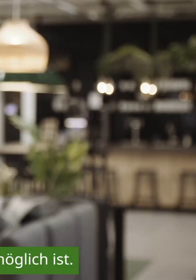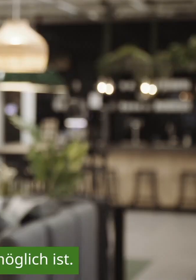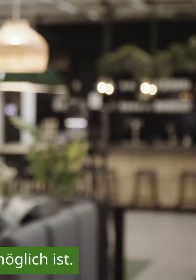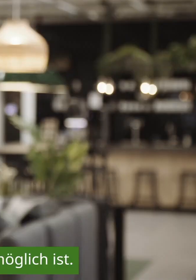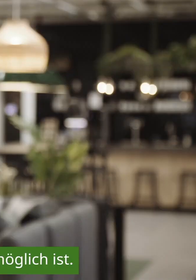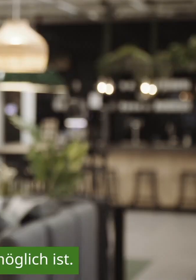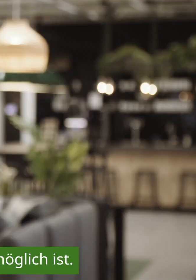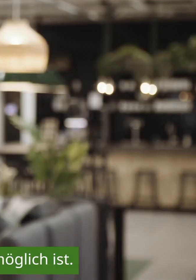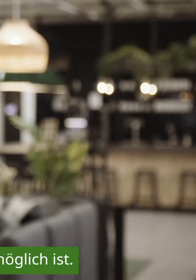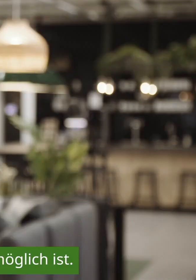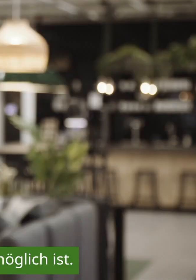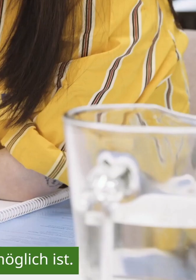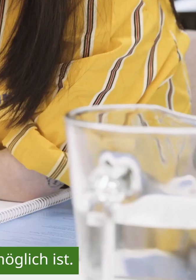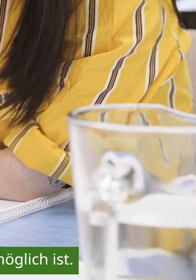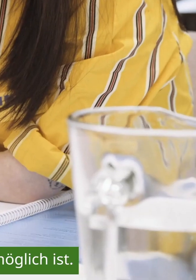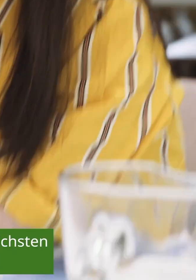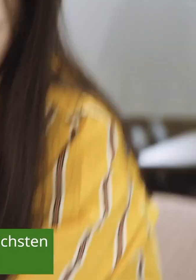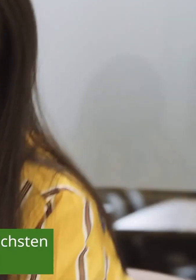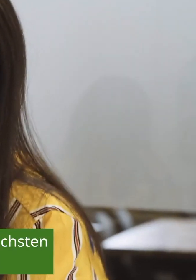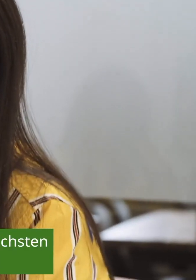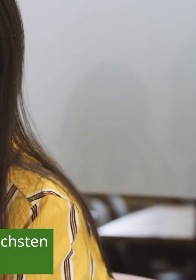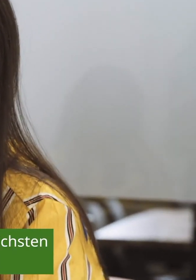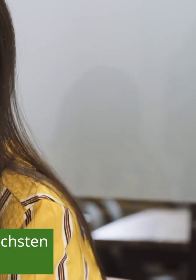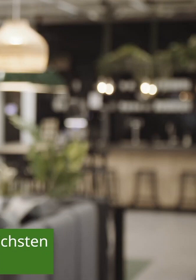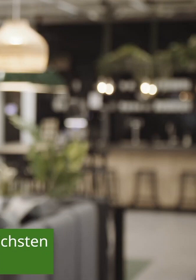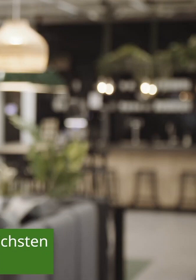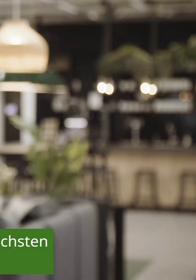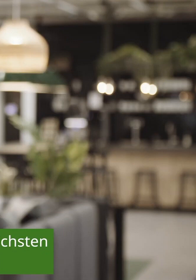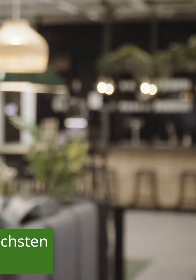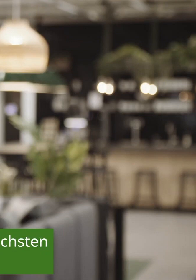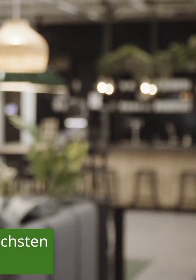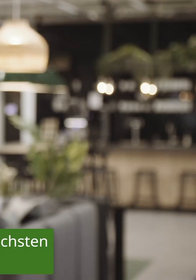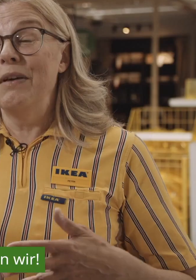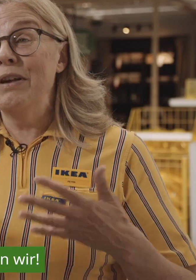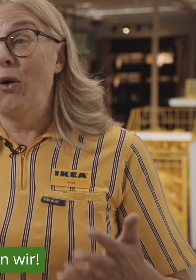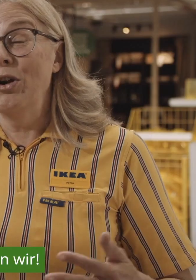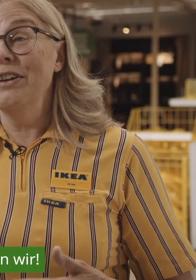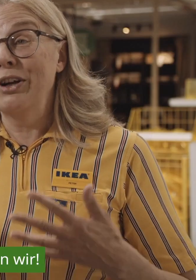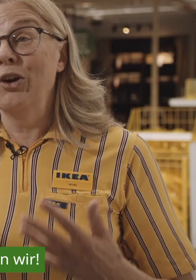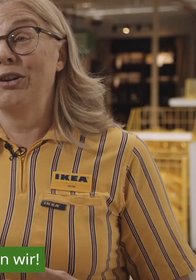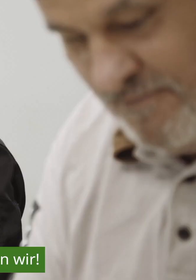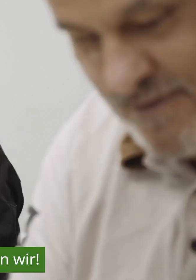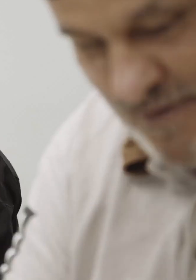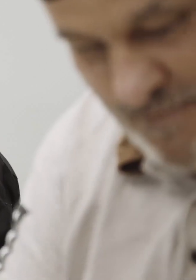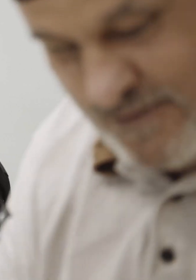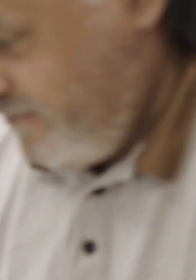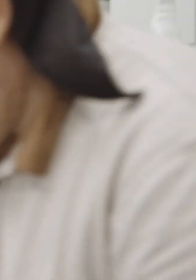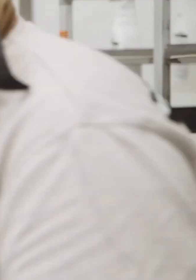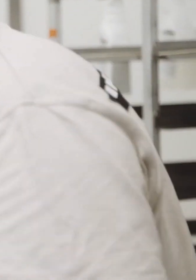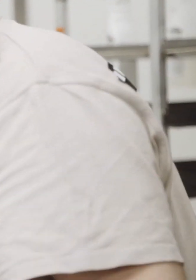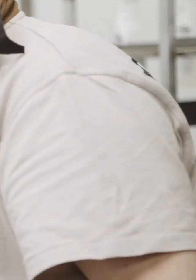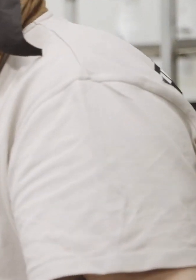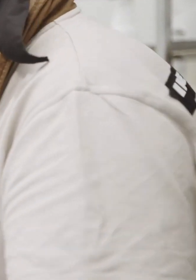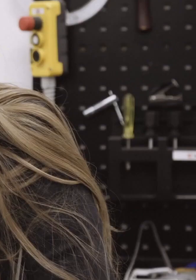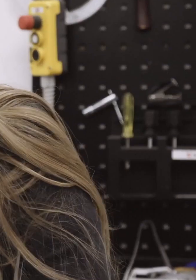ist es so, es gibt nichts, was nicht möglich ist. Man kann auf die unterschiedlichen Bedürfnisse einfach eingehen. Wenn wir wollen, dann können wir.